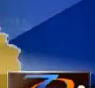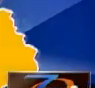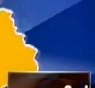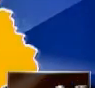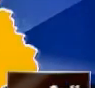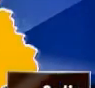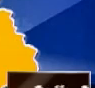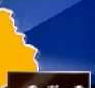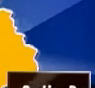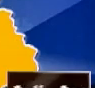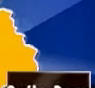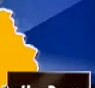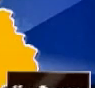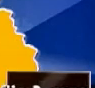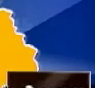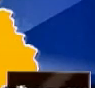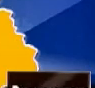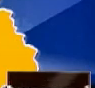senja